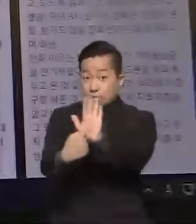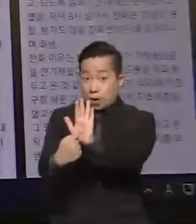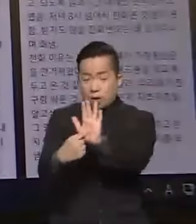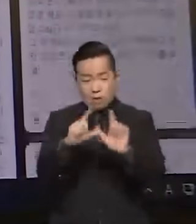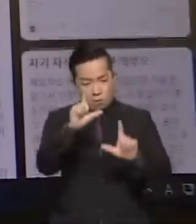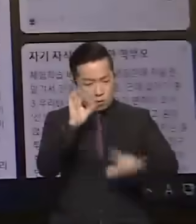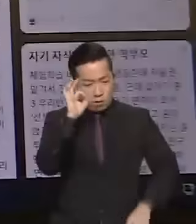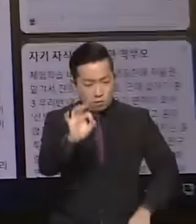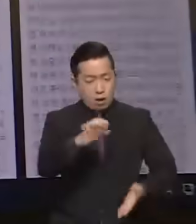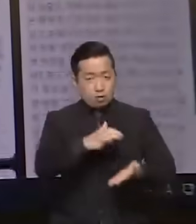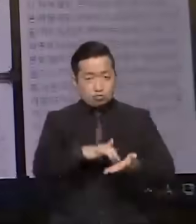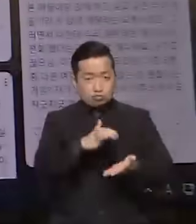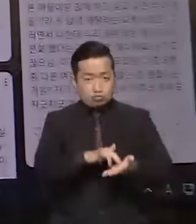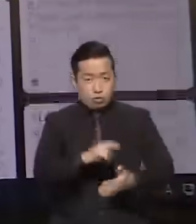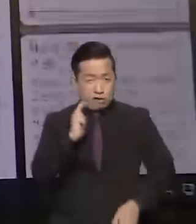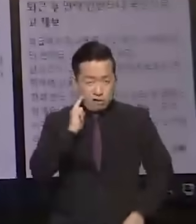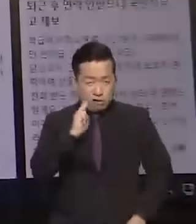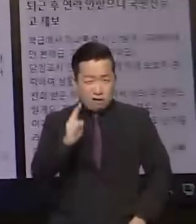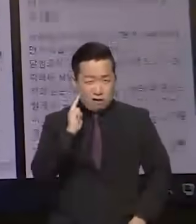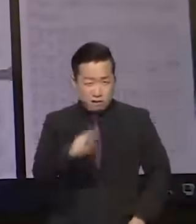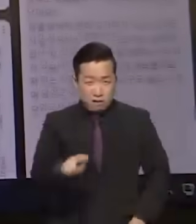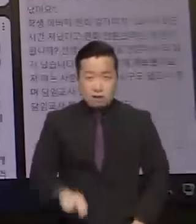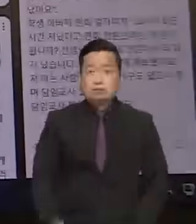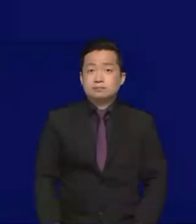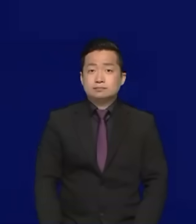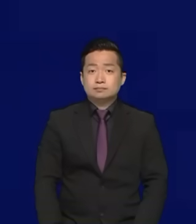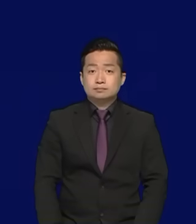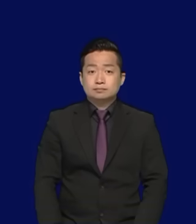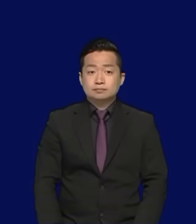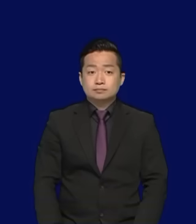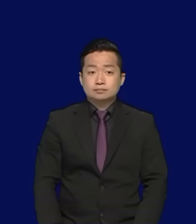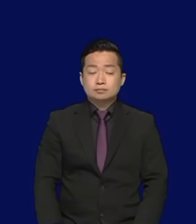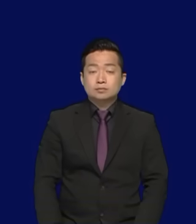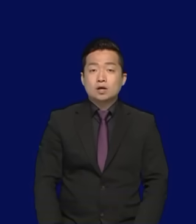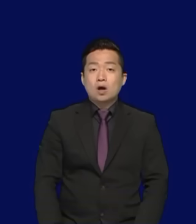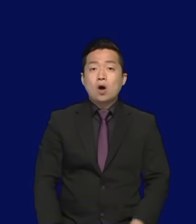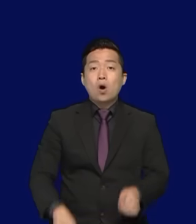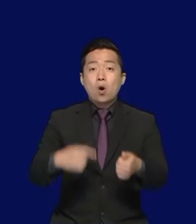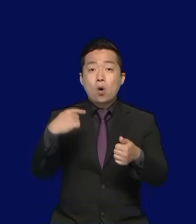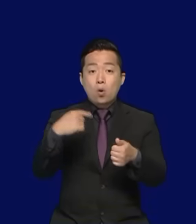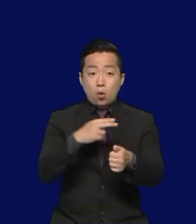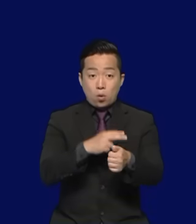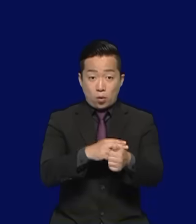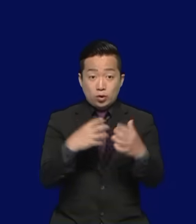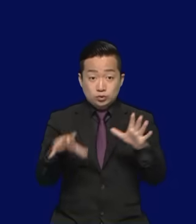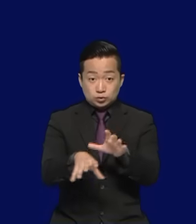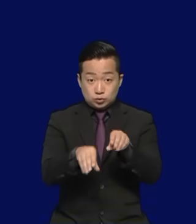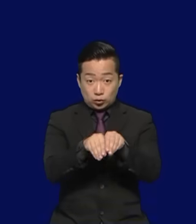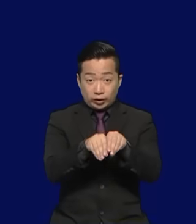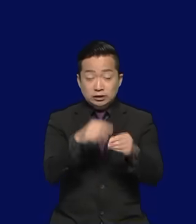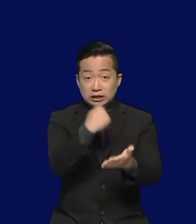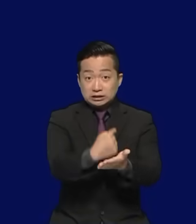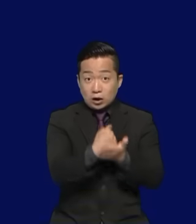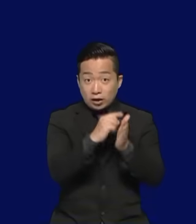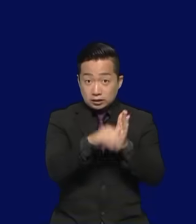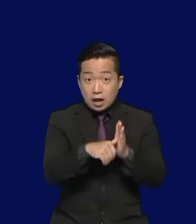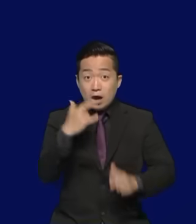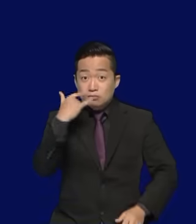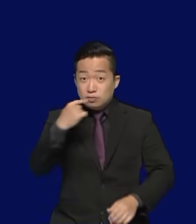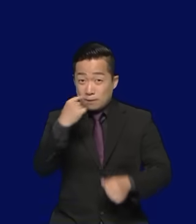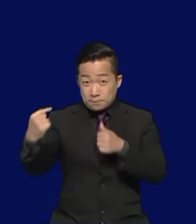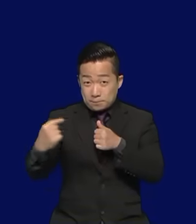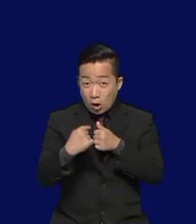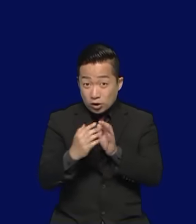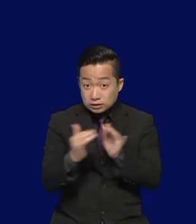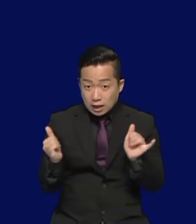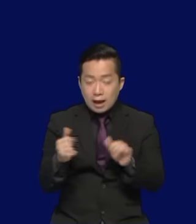정도나 숫자가 상상을 초월합니다 실제로 교총에 접수된 교권 침해 상담 사례 가운데 학부모가 가해자인